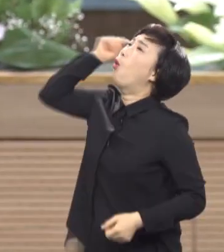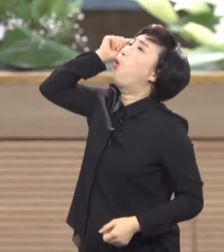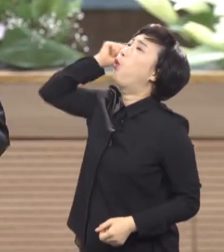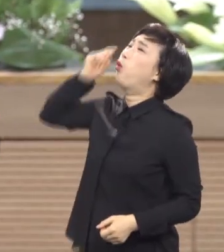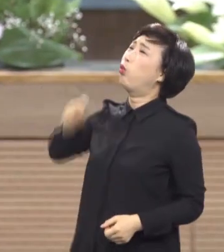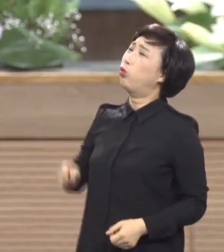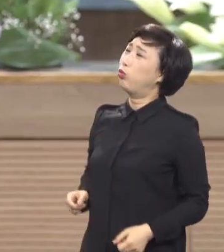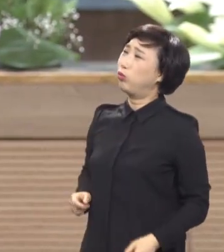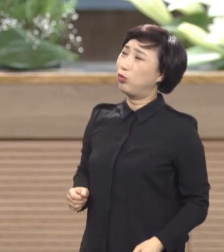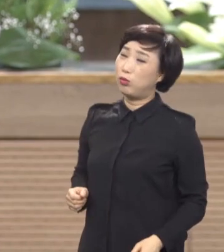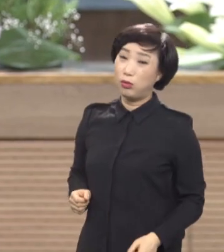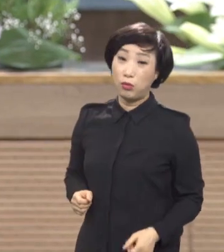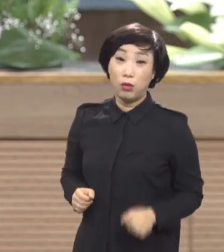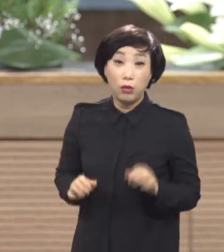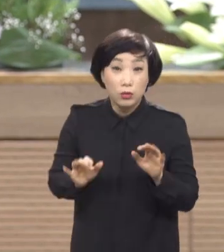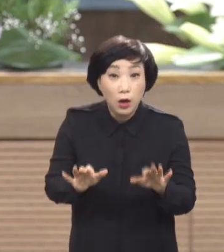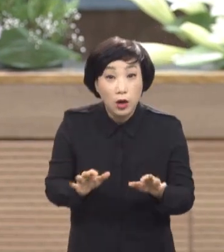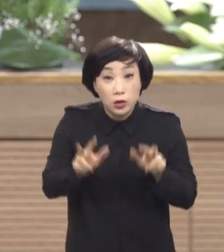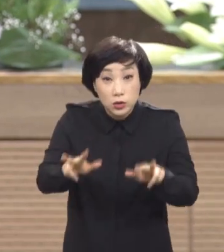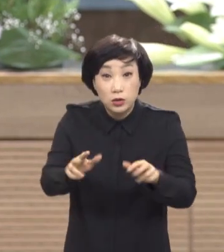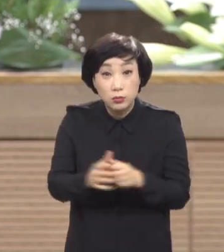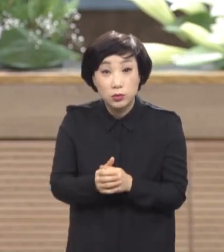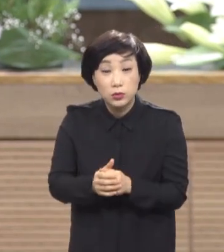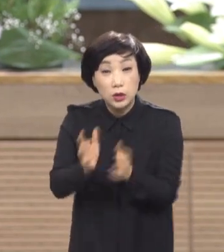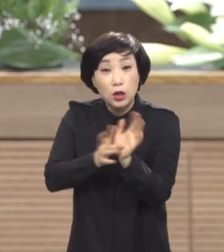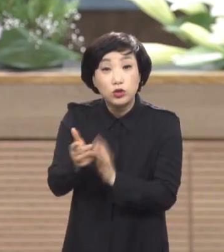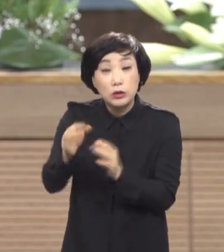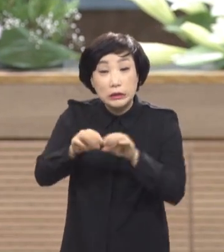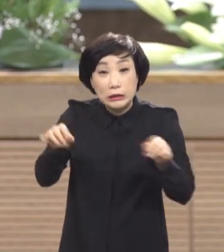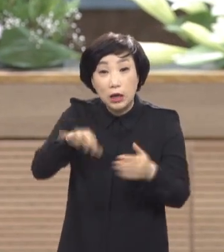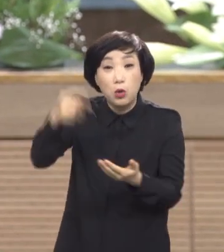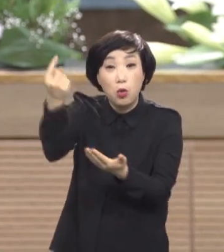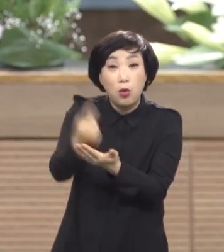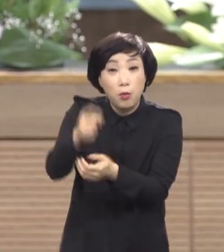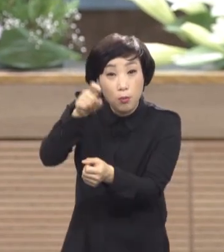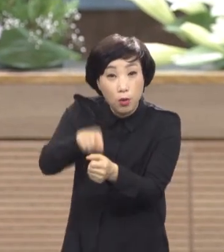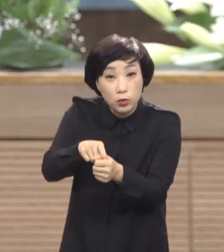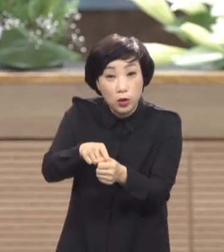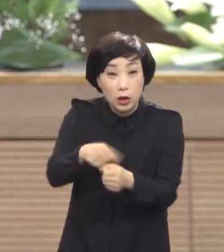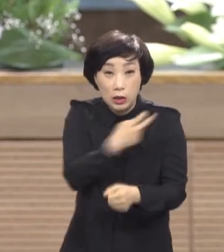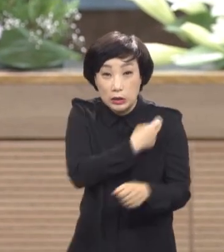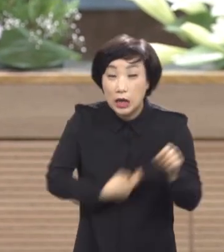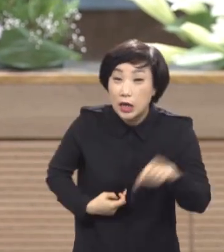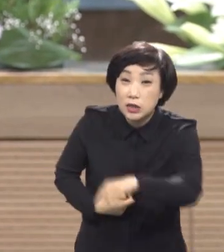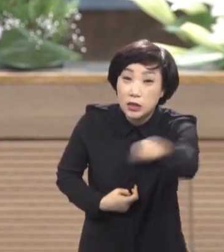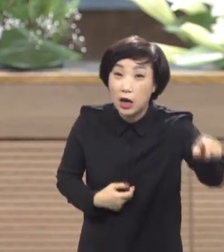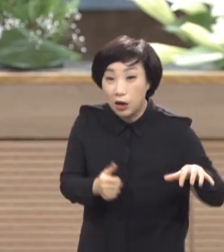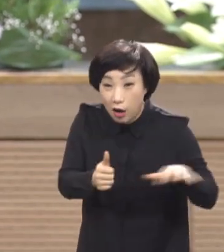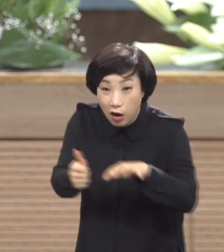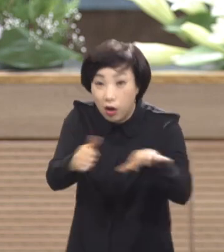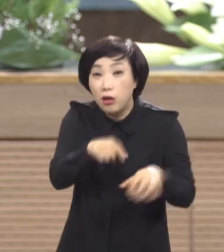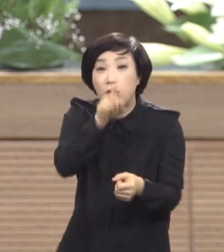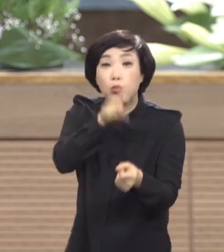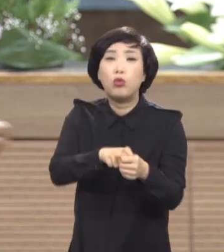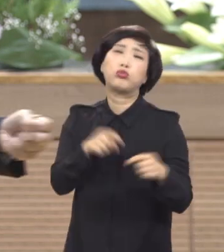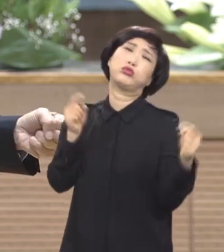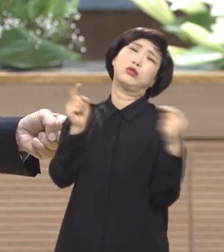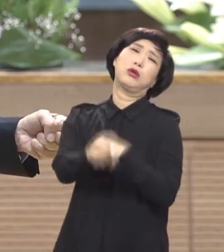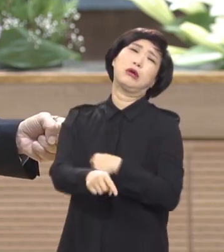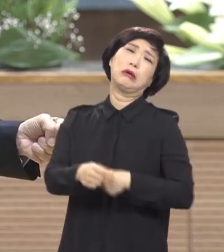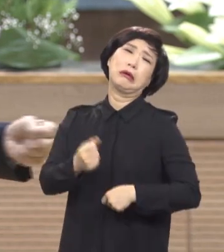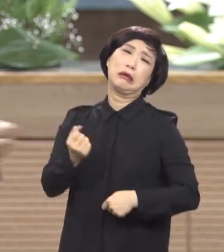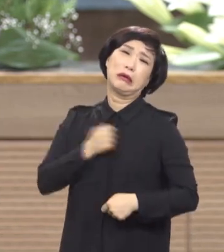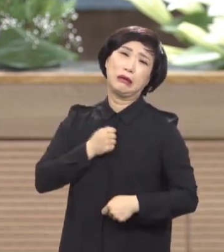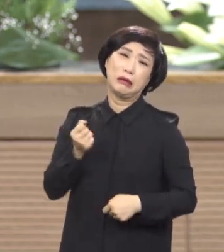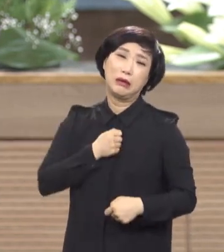계십니까 지금 주님이 땅에 오신 목적과 제자들이 따르는 목적이 이렇게 달라